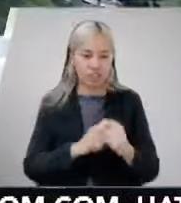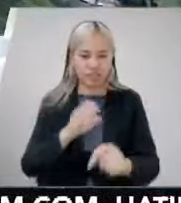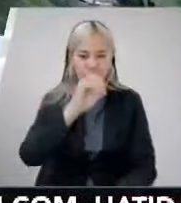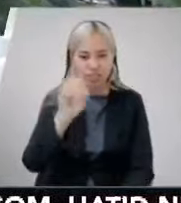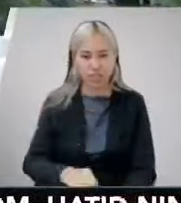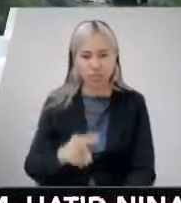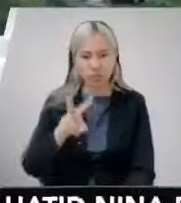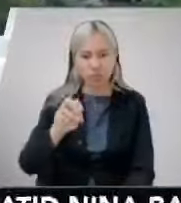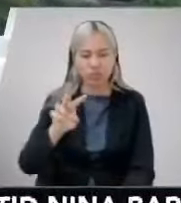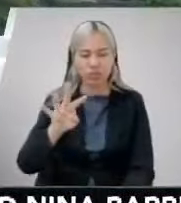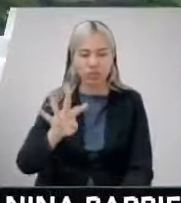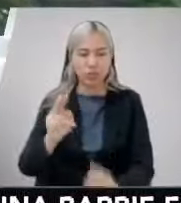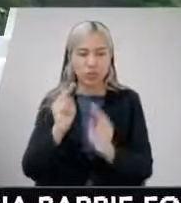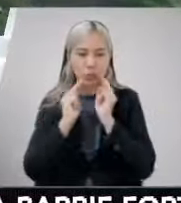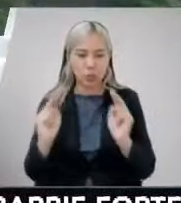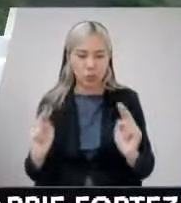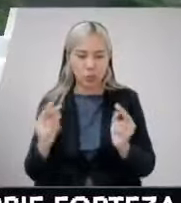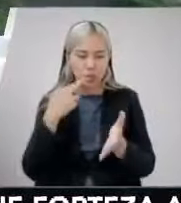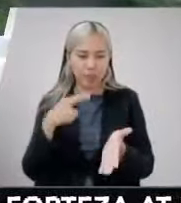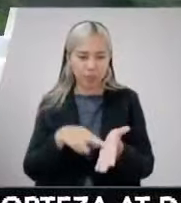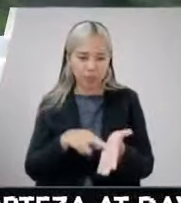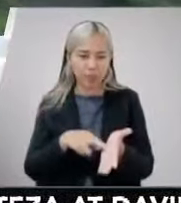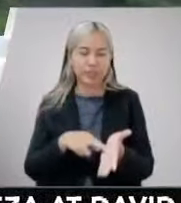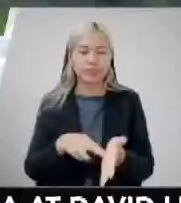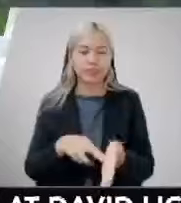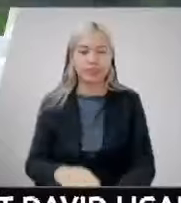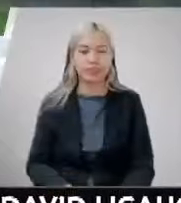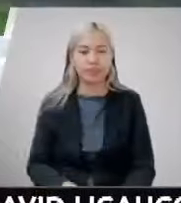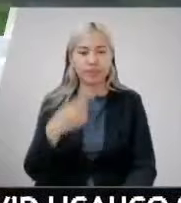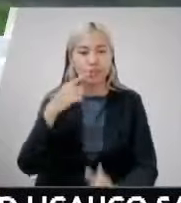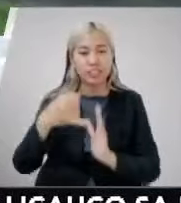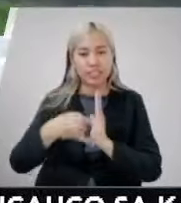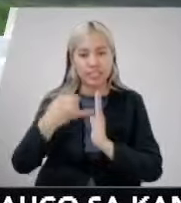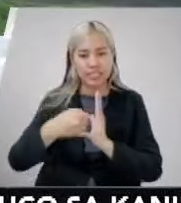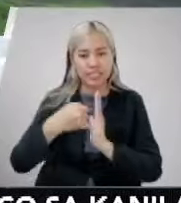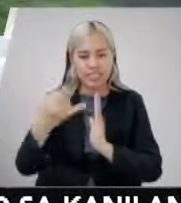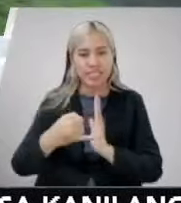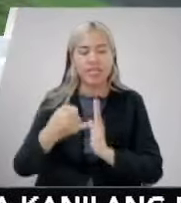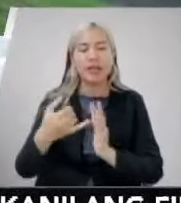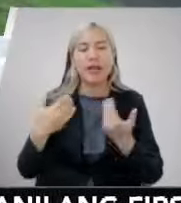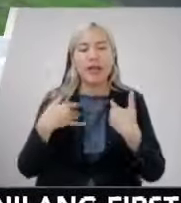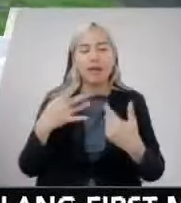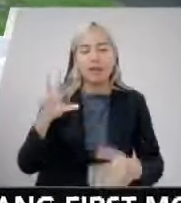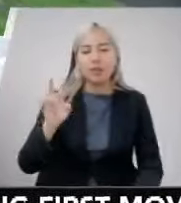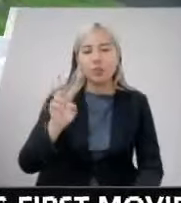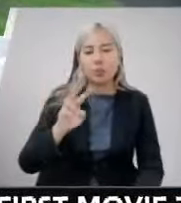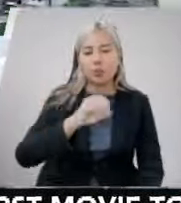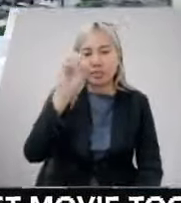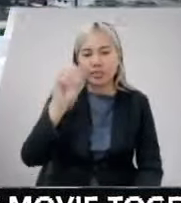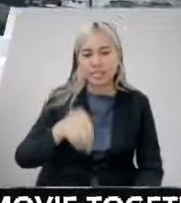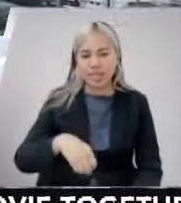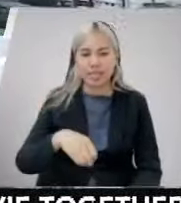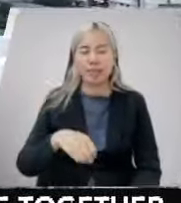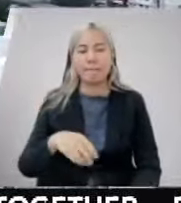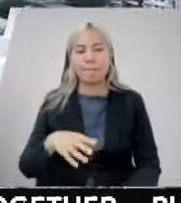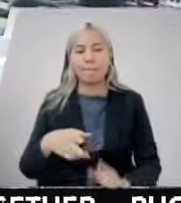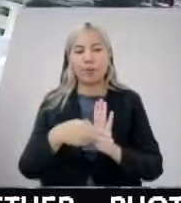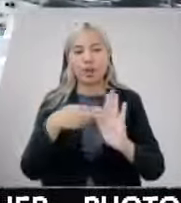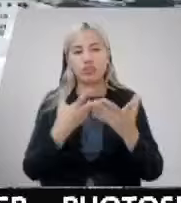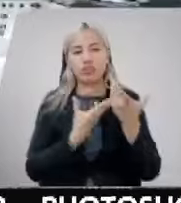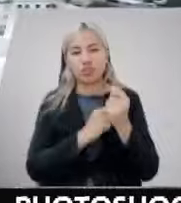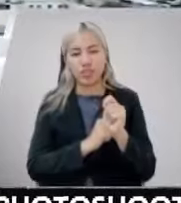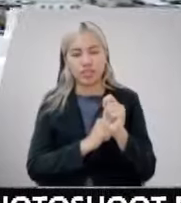ng Reuters Institute for the Study of Journalism, nakakuha po ng 72% brand trust rating ang Kapuso Network sa